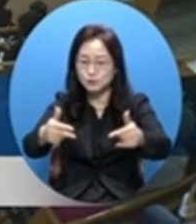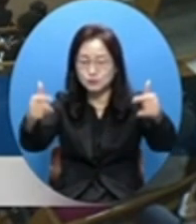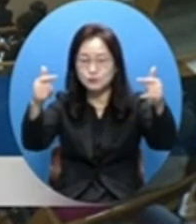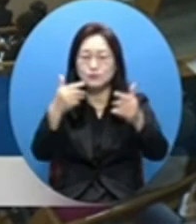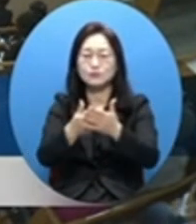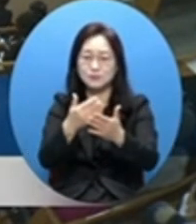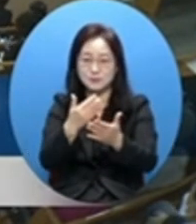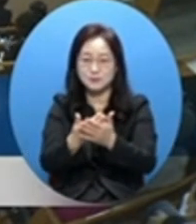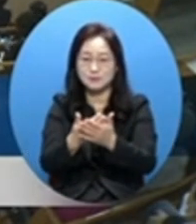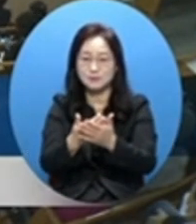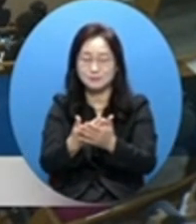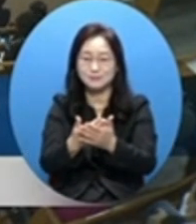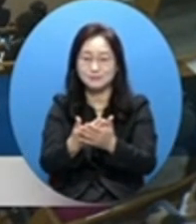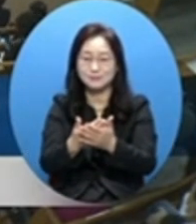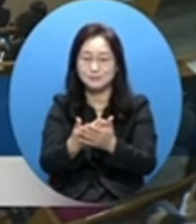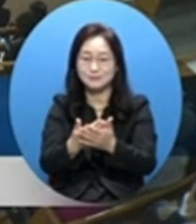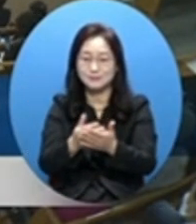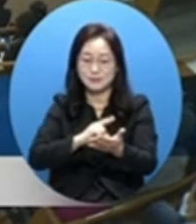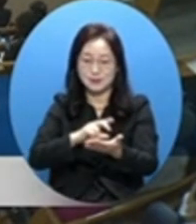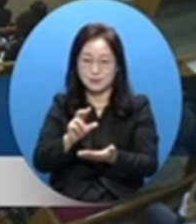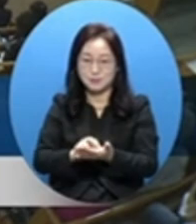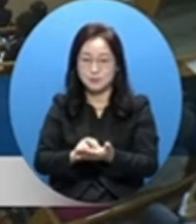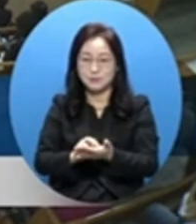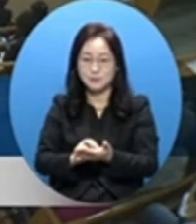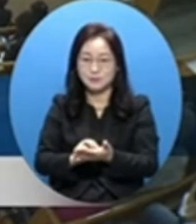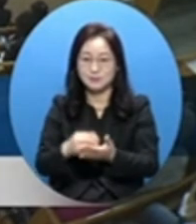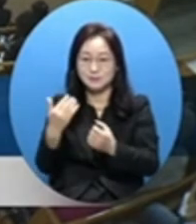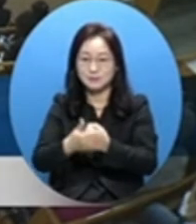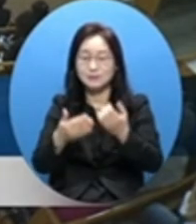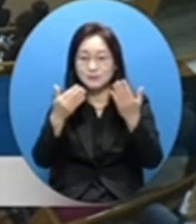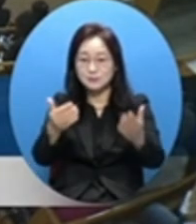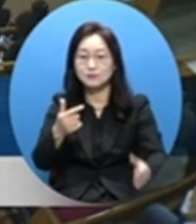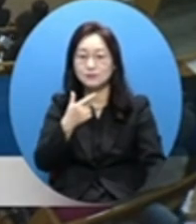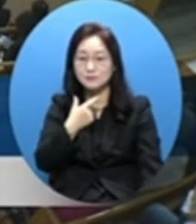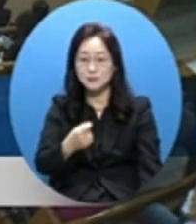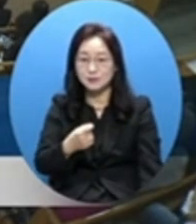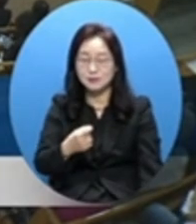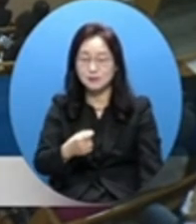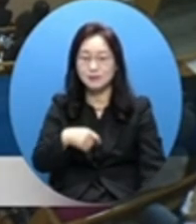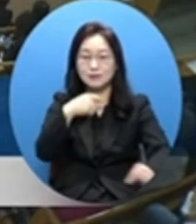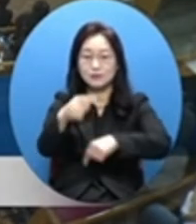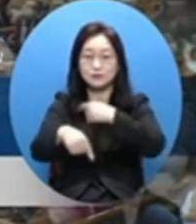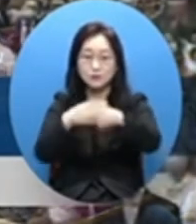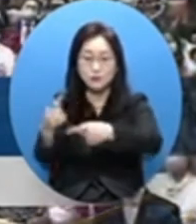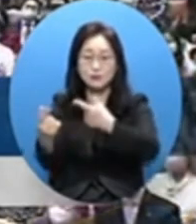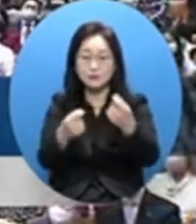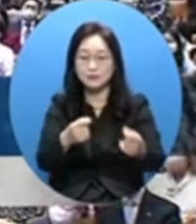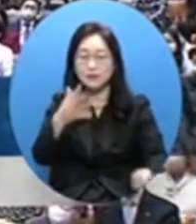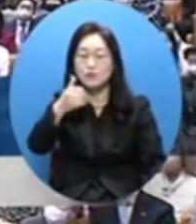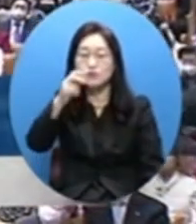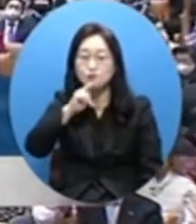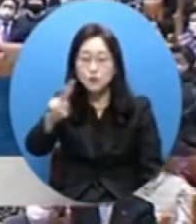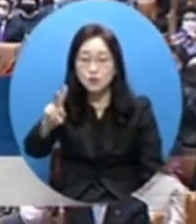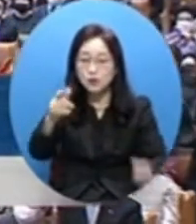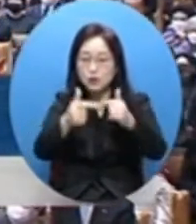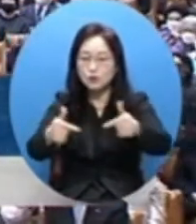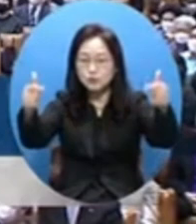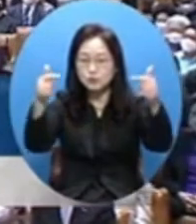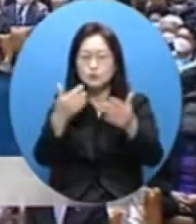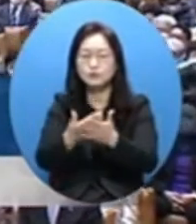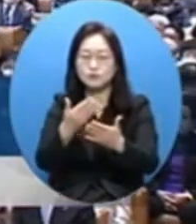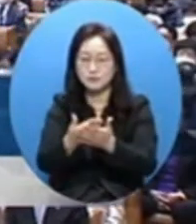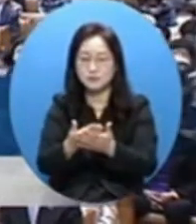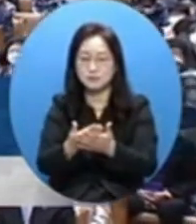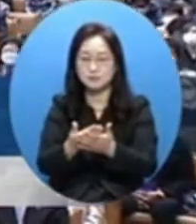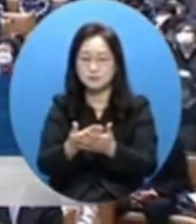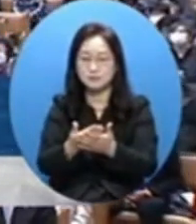주옵소서. 여튼 제목으로 함께 말씀을 나누기를 원합니다. 제목으로 한번 따라해 주시기 바랍니다. 주여 부흥을 주옵소서.